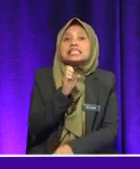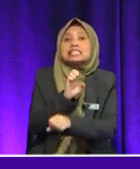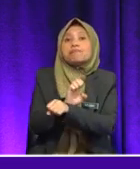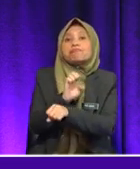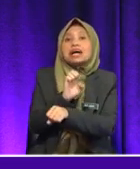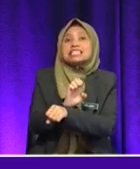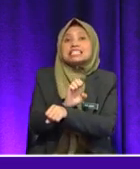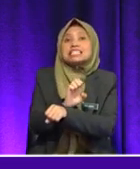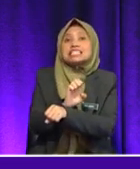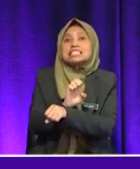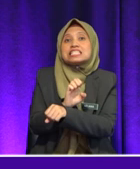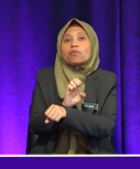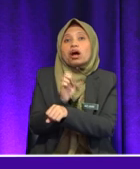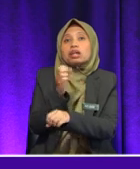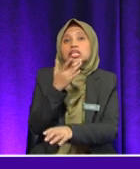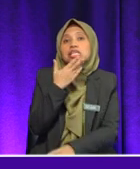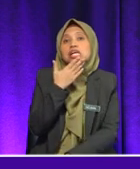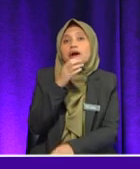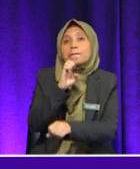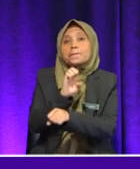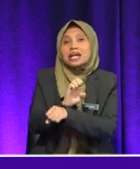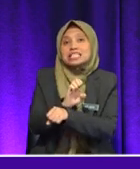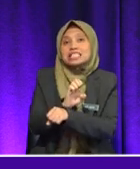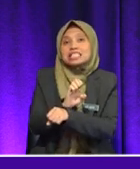kalau murid-murid di rumah boleh